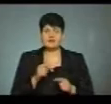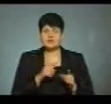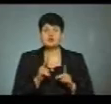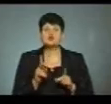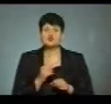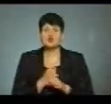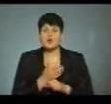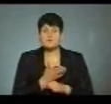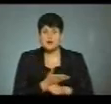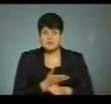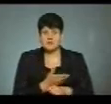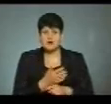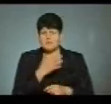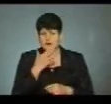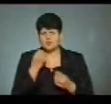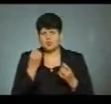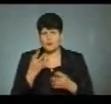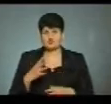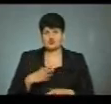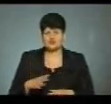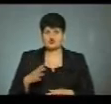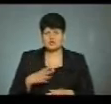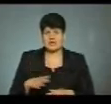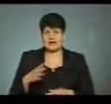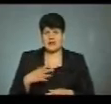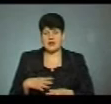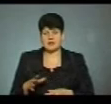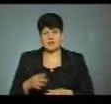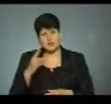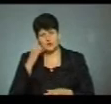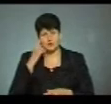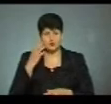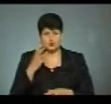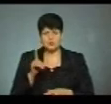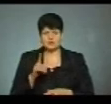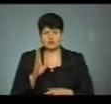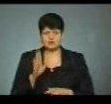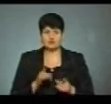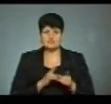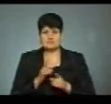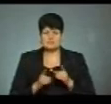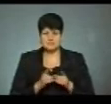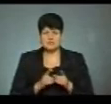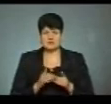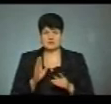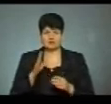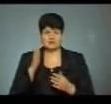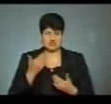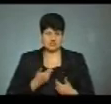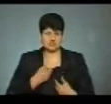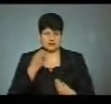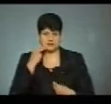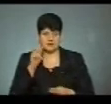роблять, але, на жаль, багато просто чекає. Чекає і думає, що відбудуться зміни і буде нам стане жити краще.